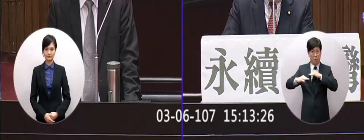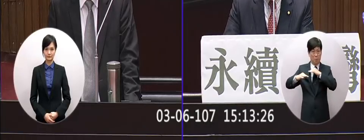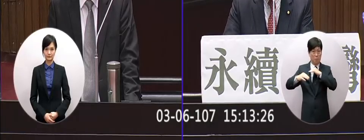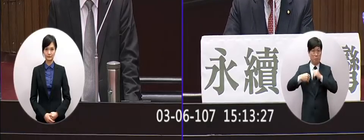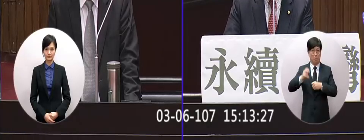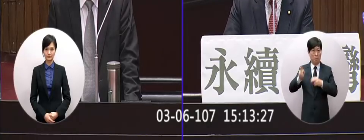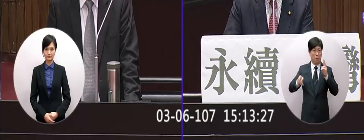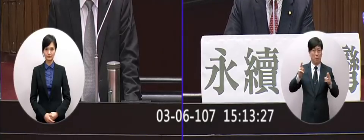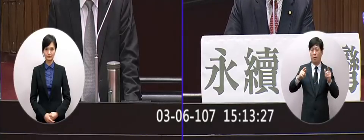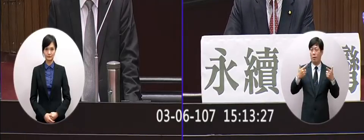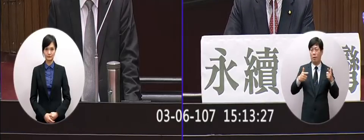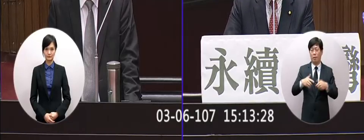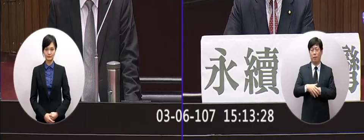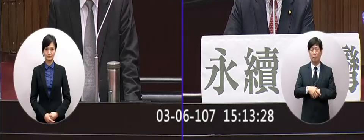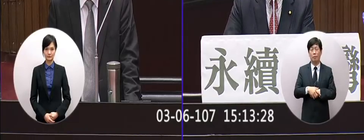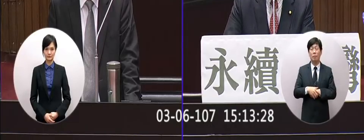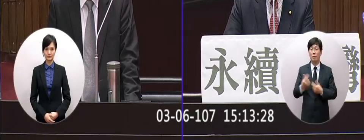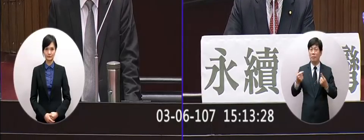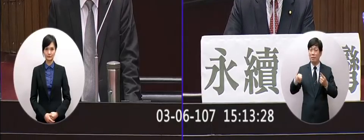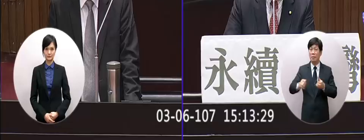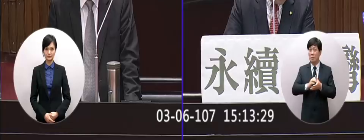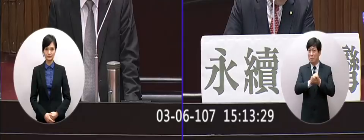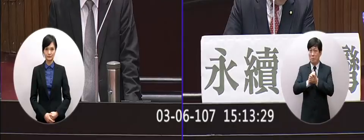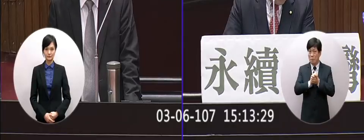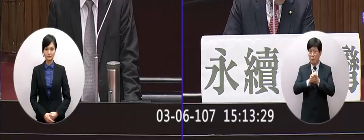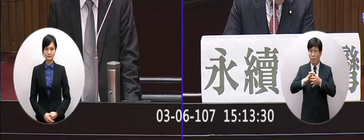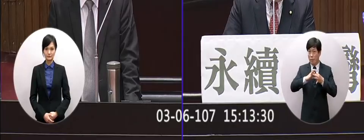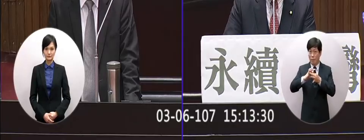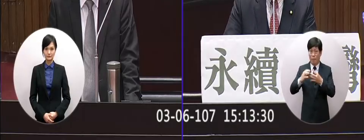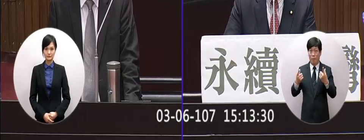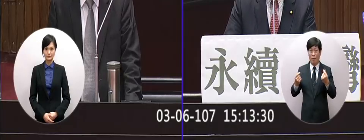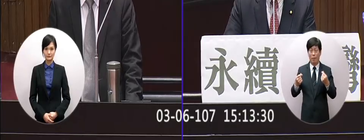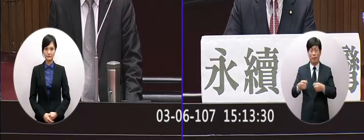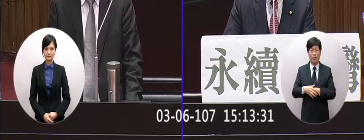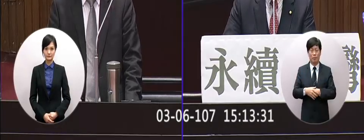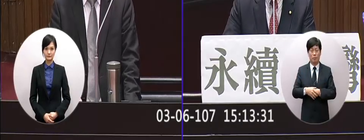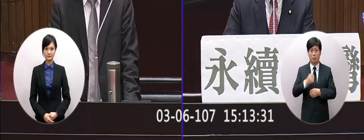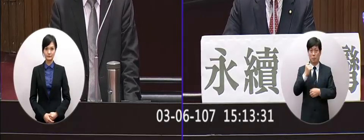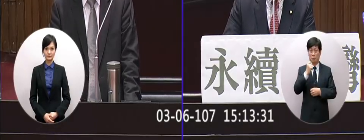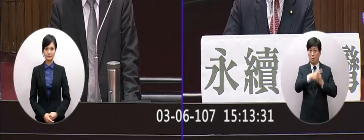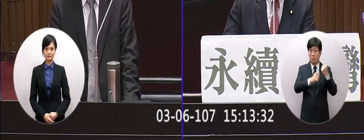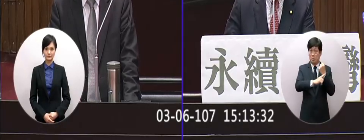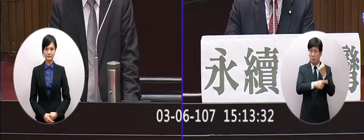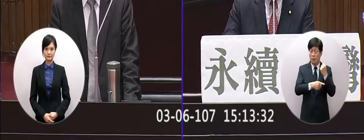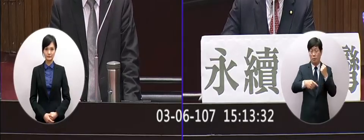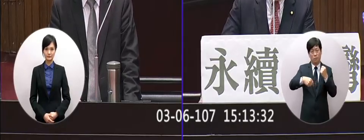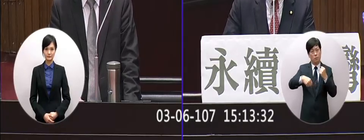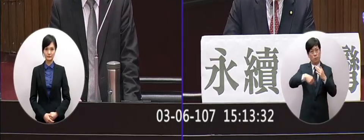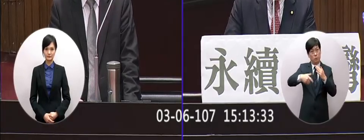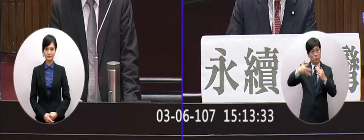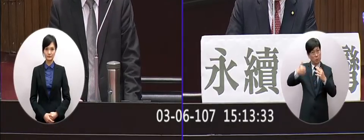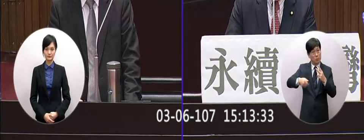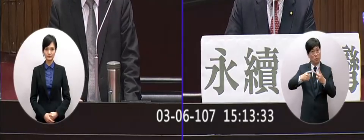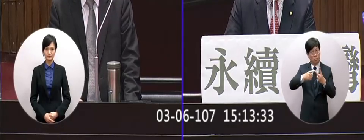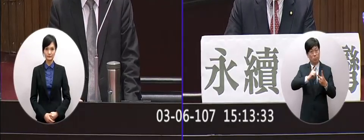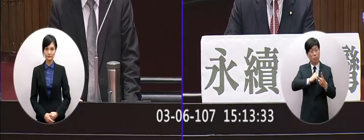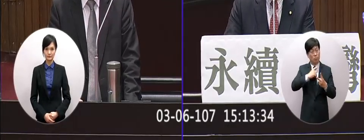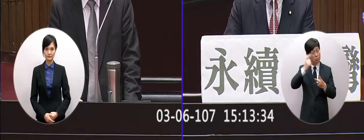系。那这样的一个伙伴关系，在采购法的部分，院长或者是主委认同